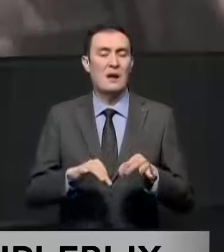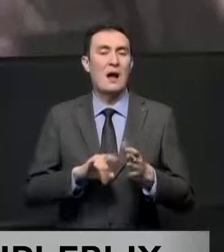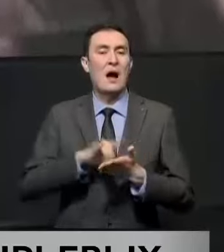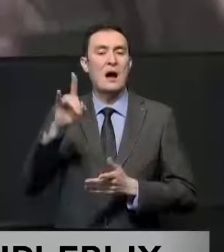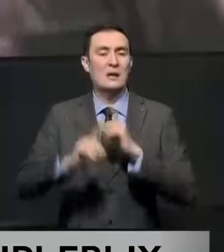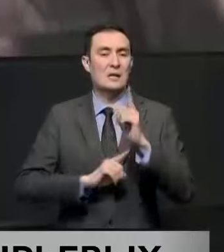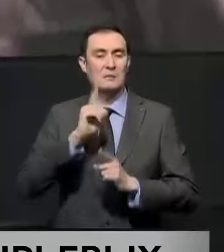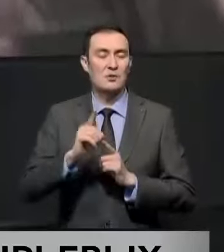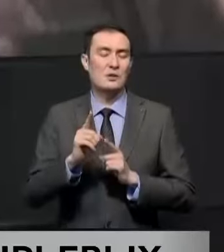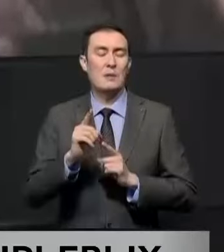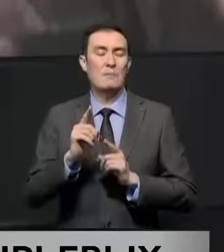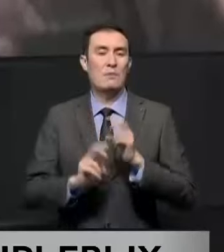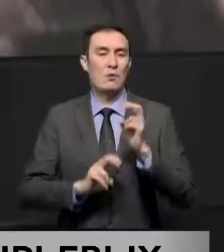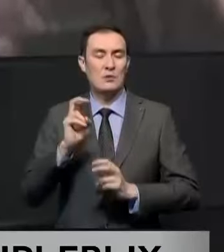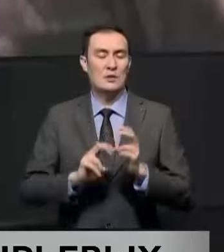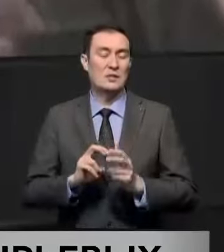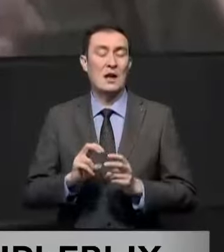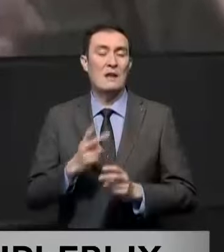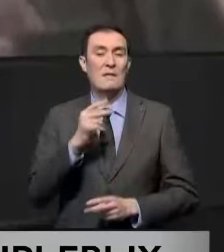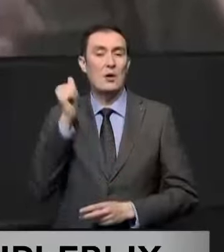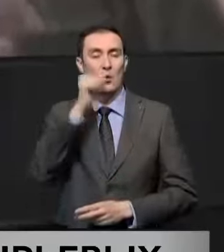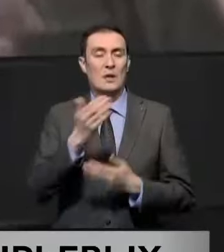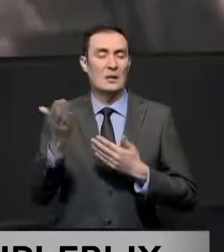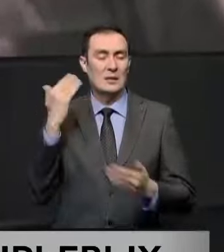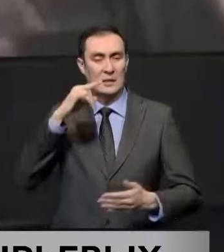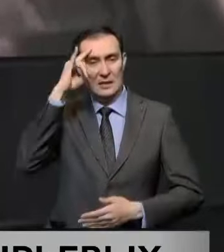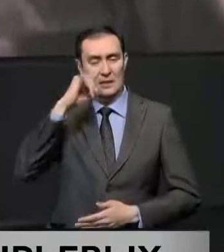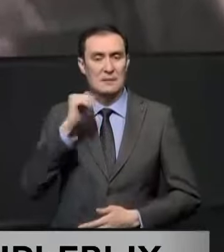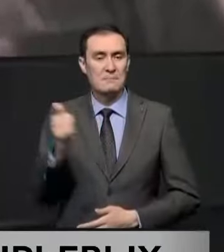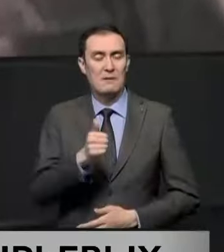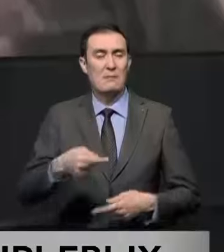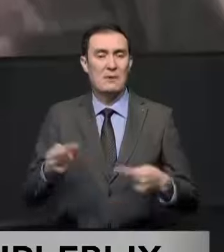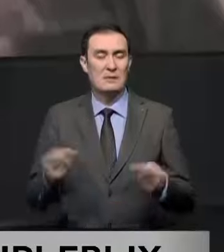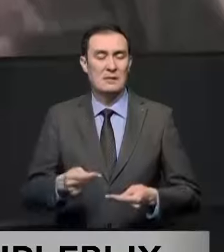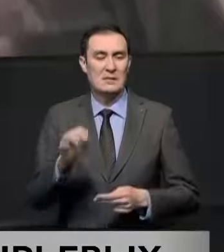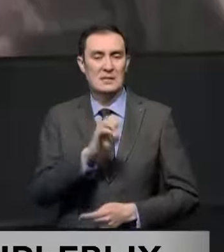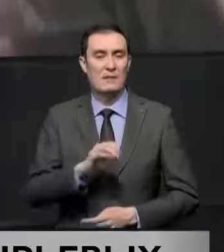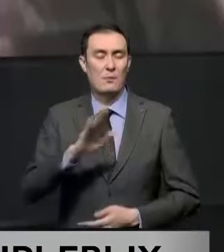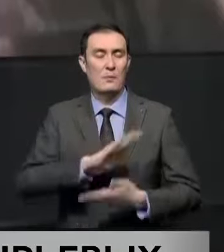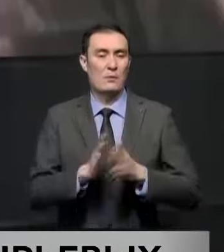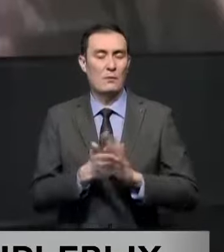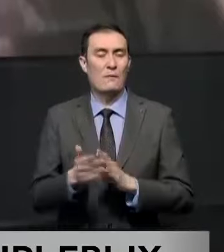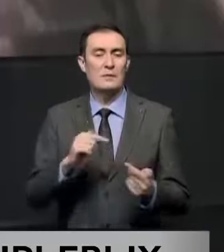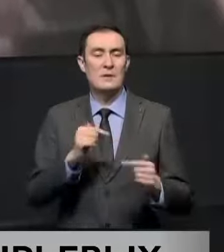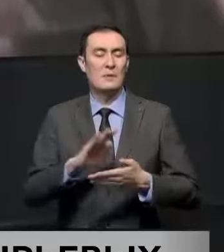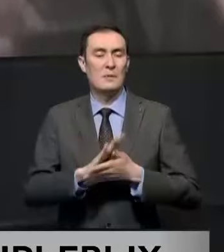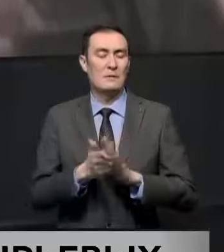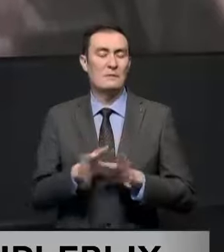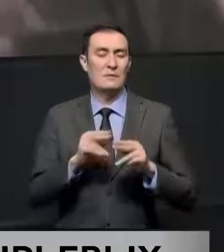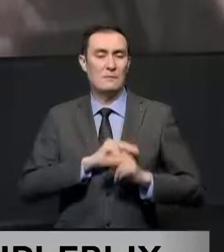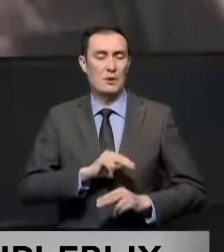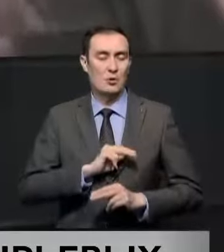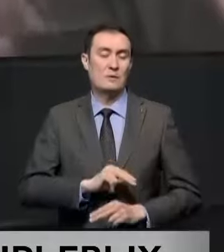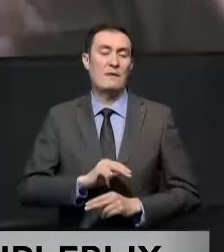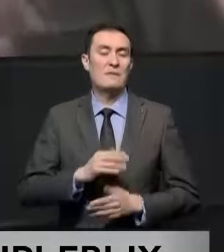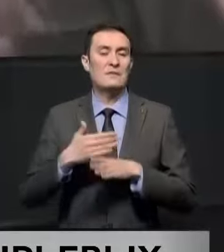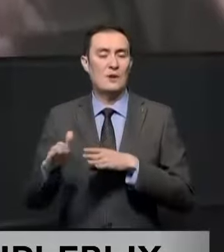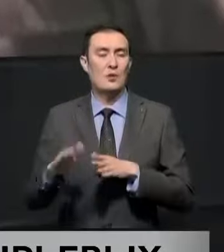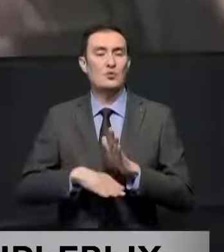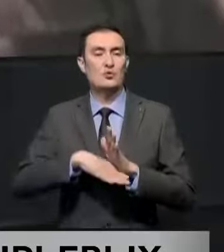аэрокосмической промышленности в сфере хай-тек. 2 года назад Казахстан одним из первых подписал с ЕС меморандум о взаимопонимании о стратегическом партнерстве в